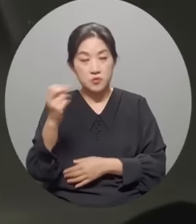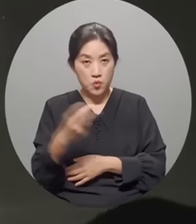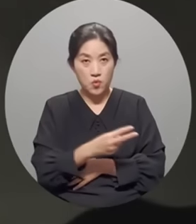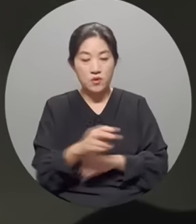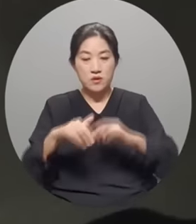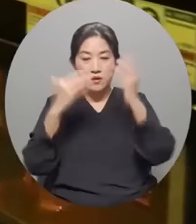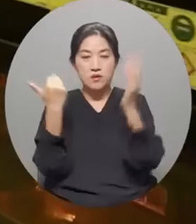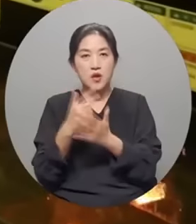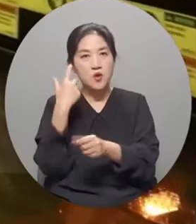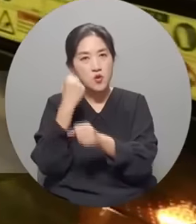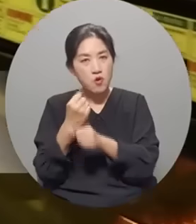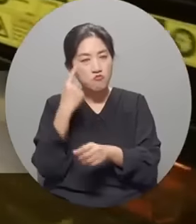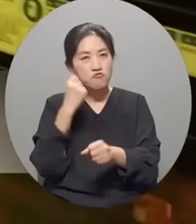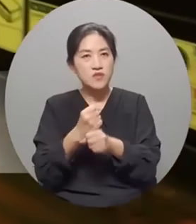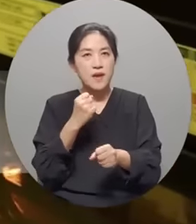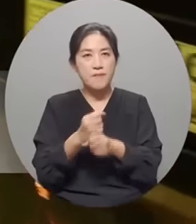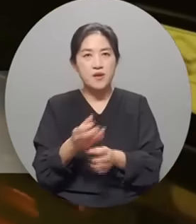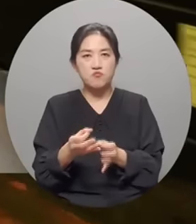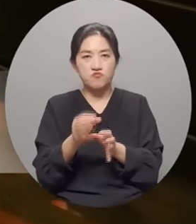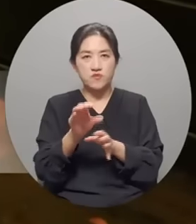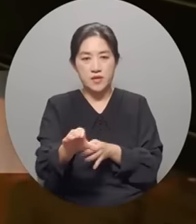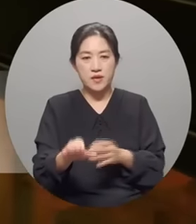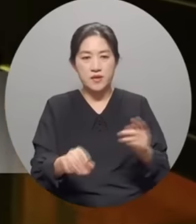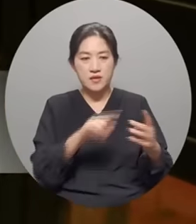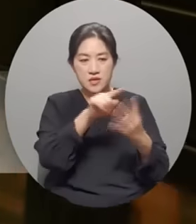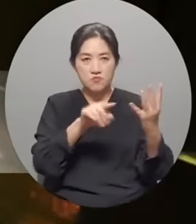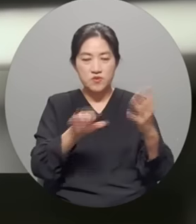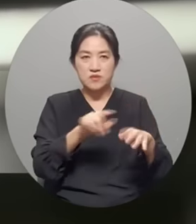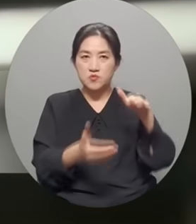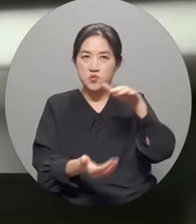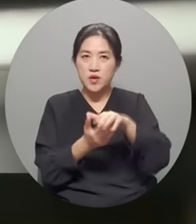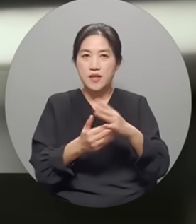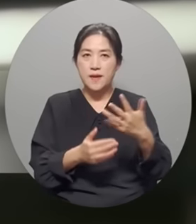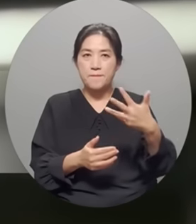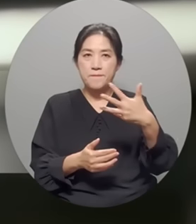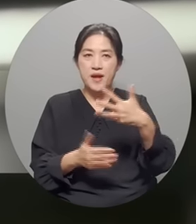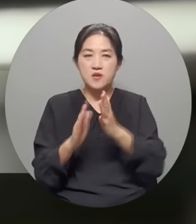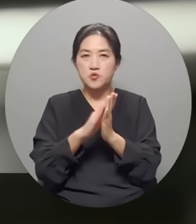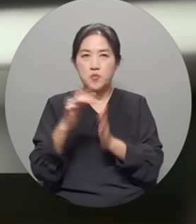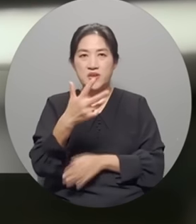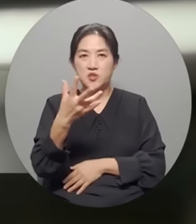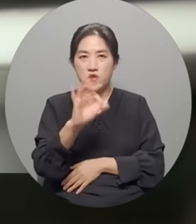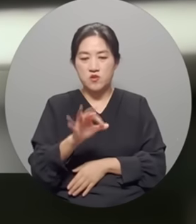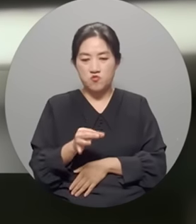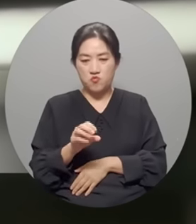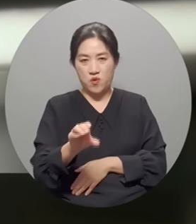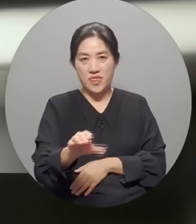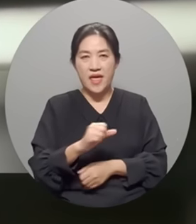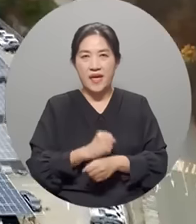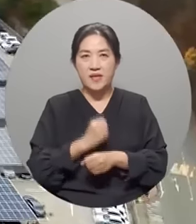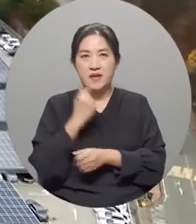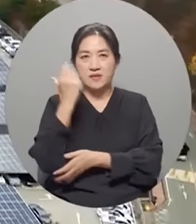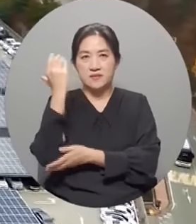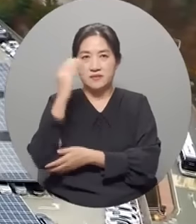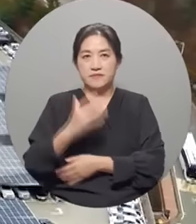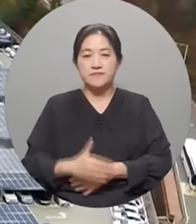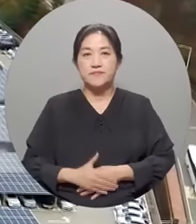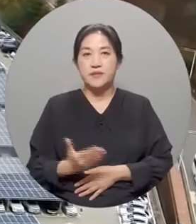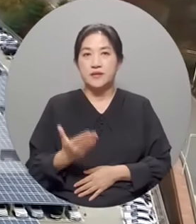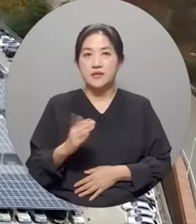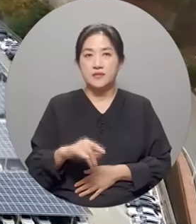전체 연구개발, R&D 투자에 분기로는 역대 최대인 8조 8천여억 원을 투입하겠다고 강조했습니다.